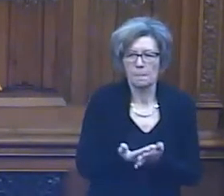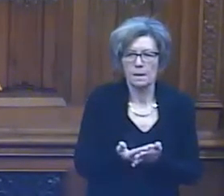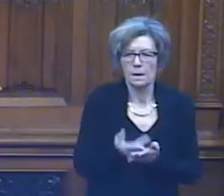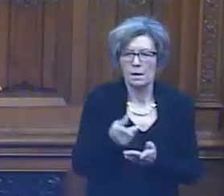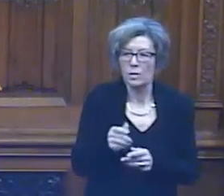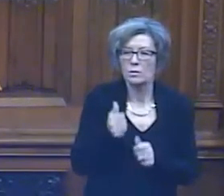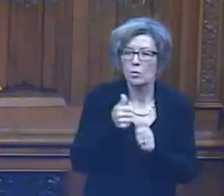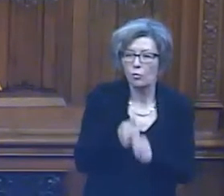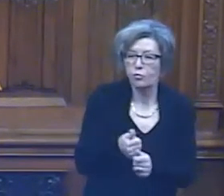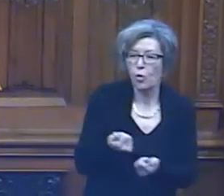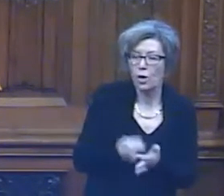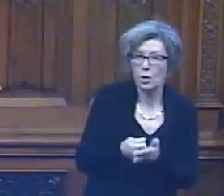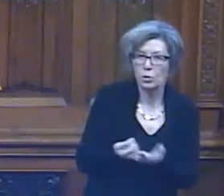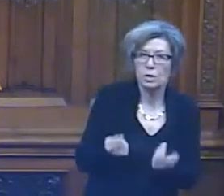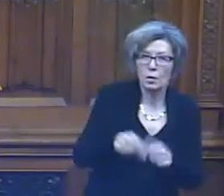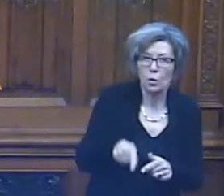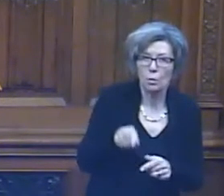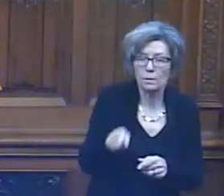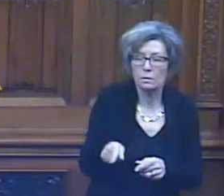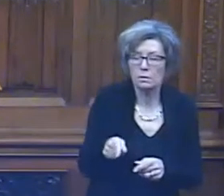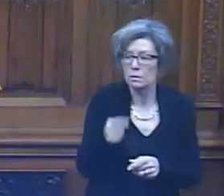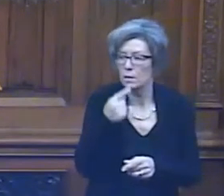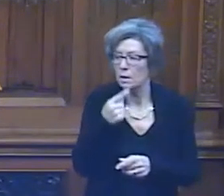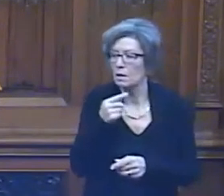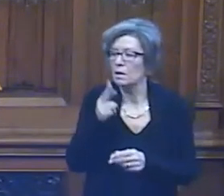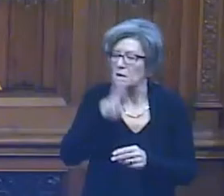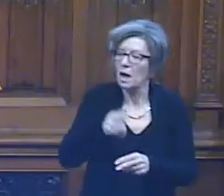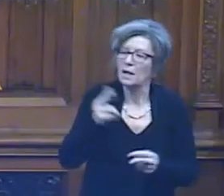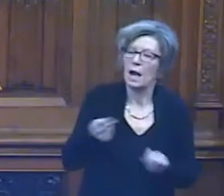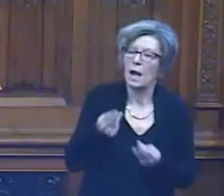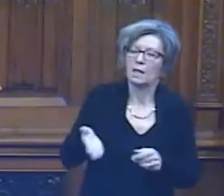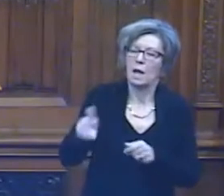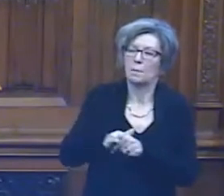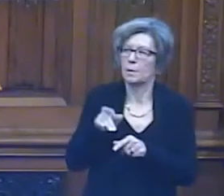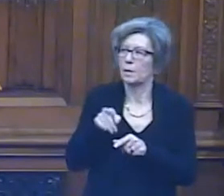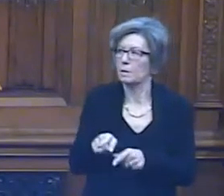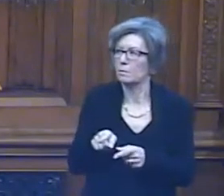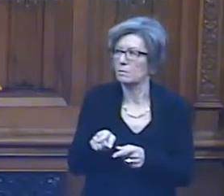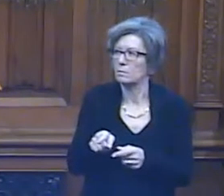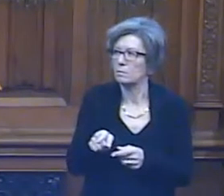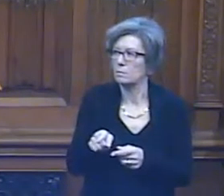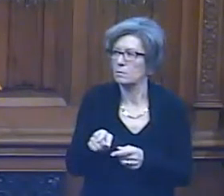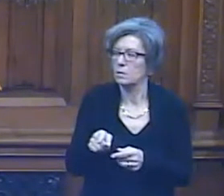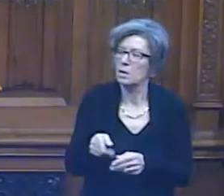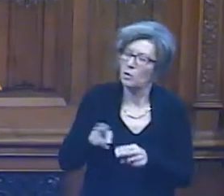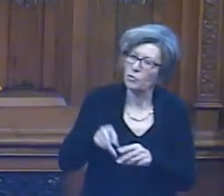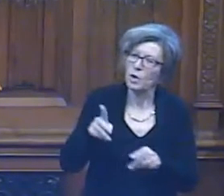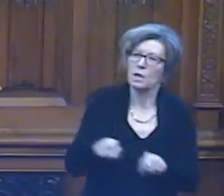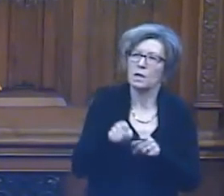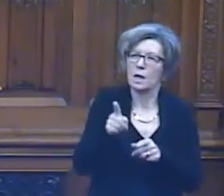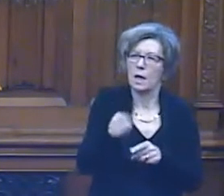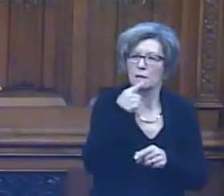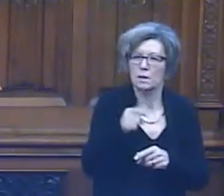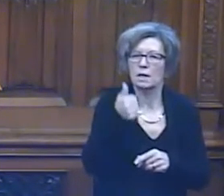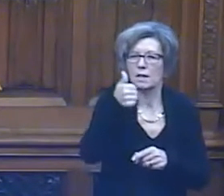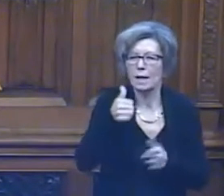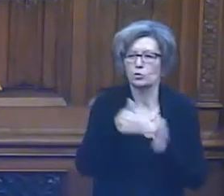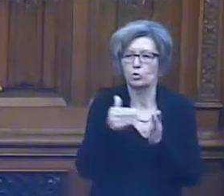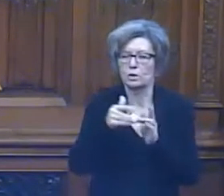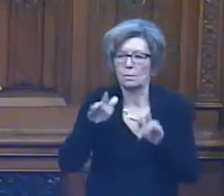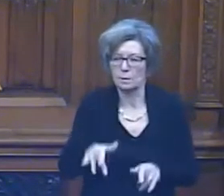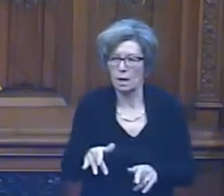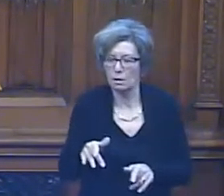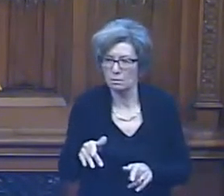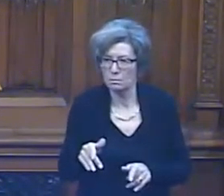kommen Folgekosten auf uns zu, die man leichter abdecken könnte, wenn man gleich sagt, hier gibt es ein System. Aber,